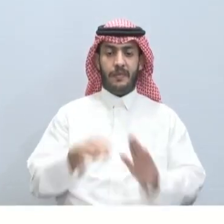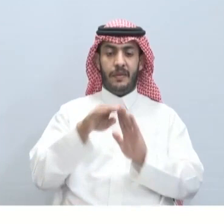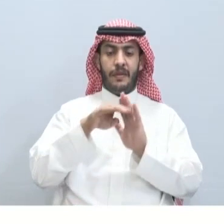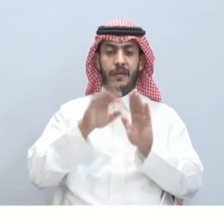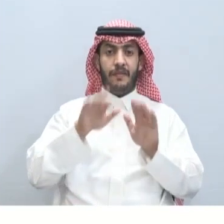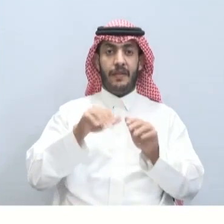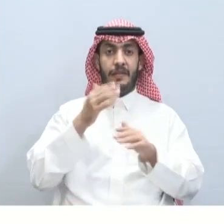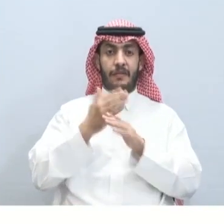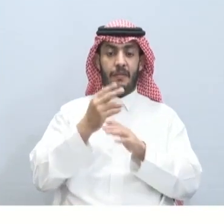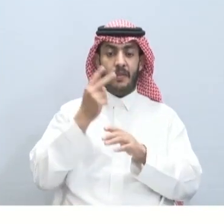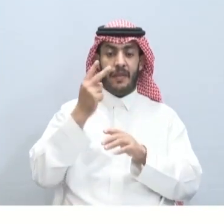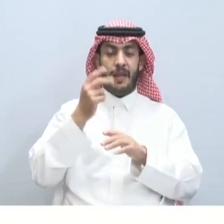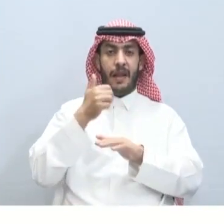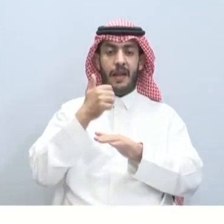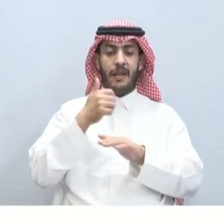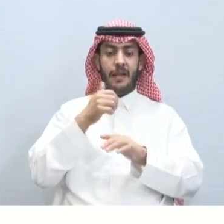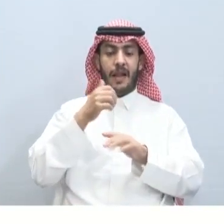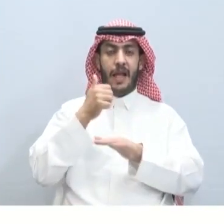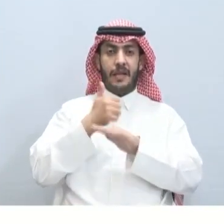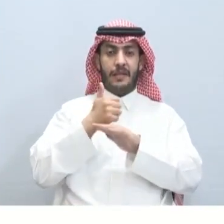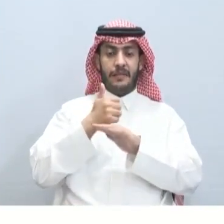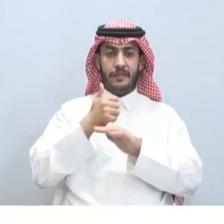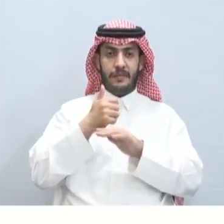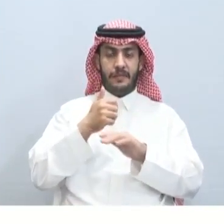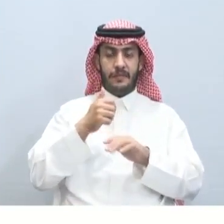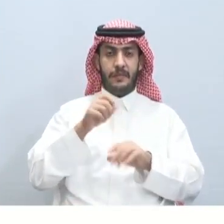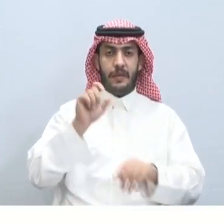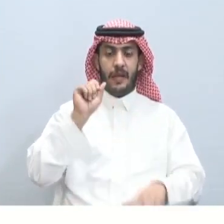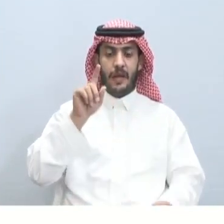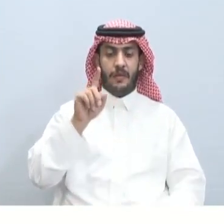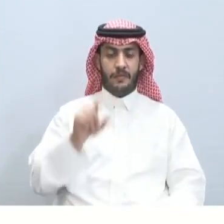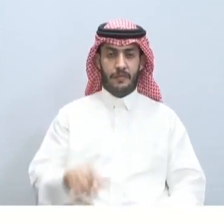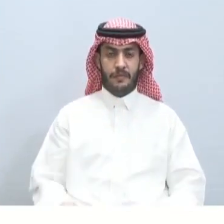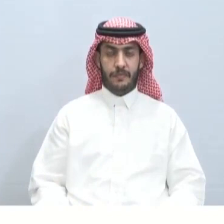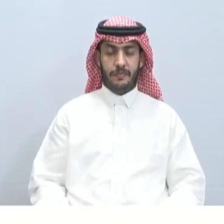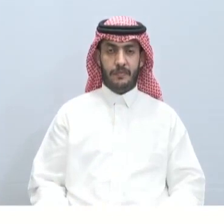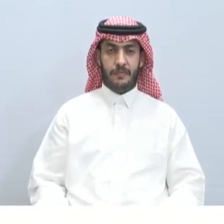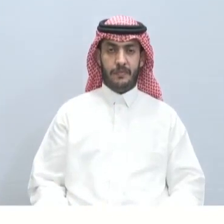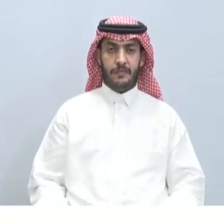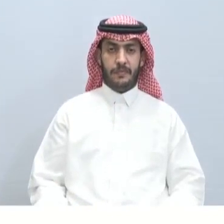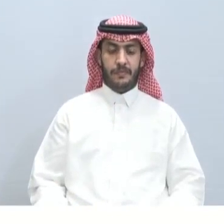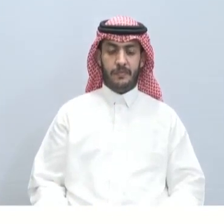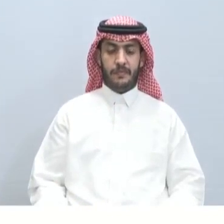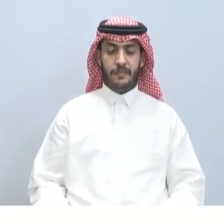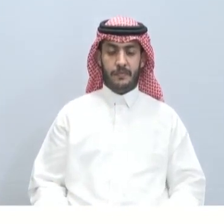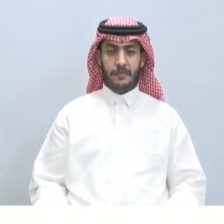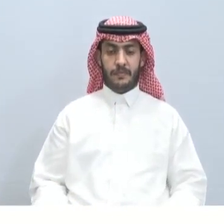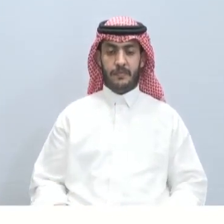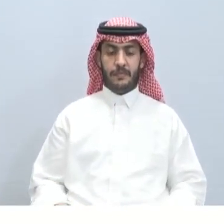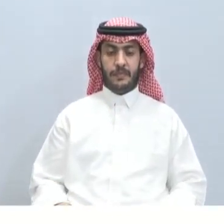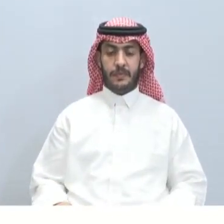سببان بشكل اساسي لتقسيم السوق اولا يتيح البحث